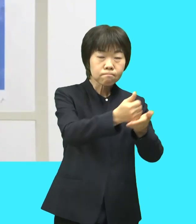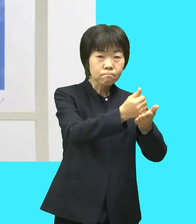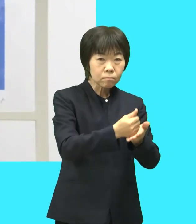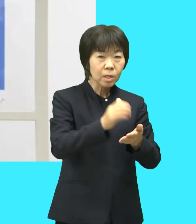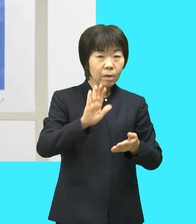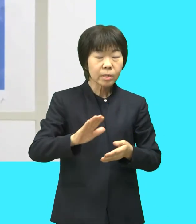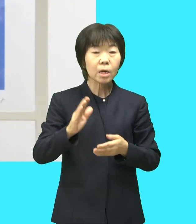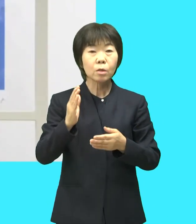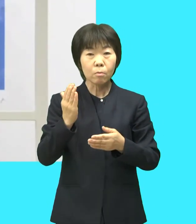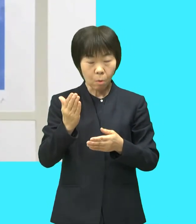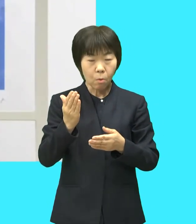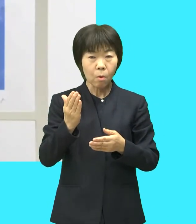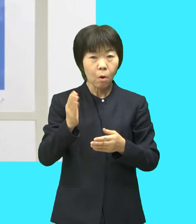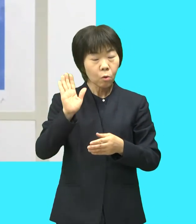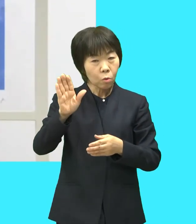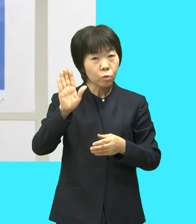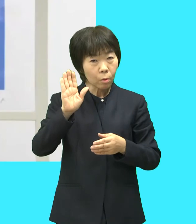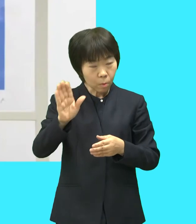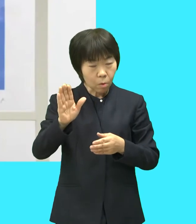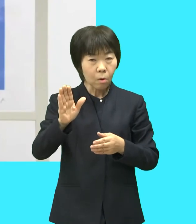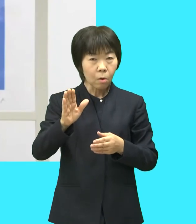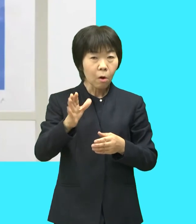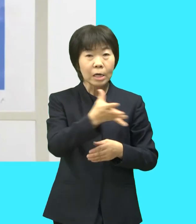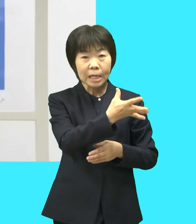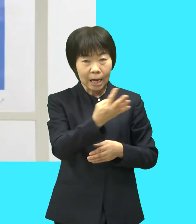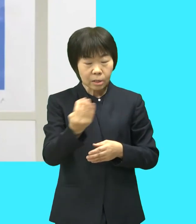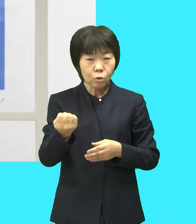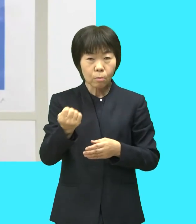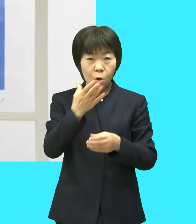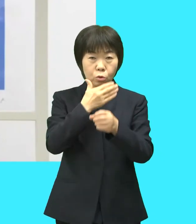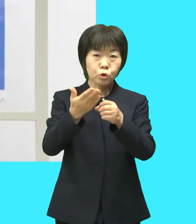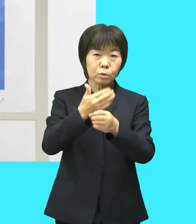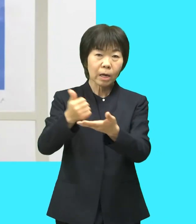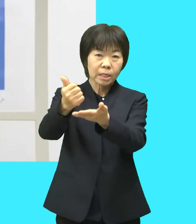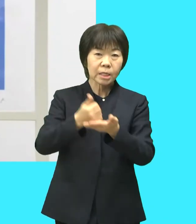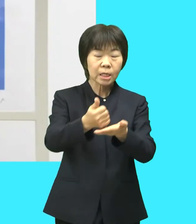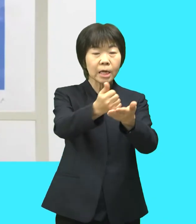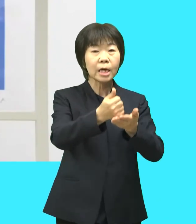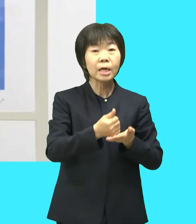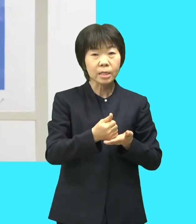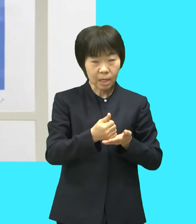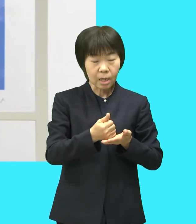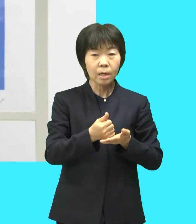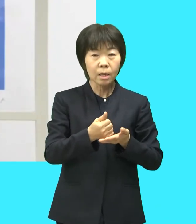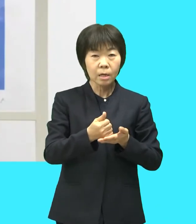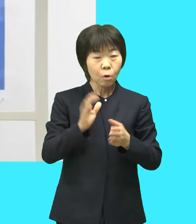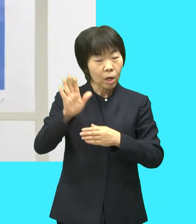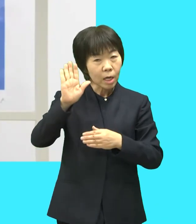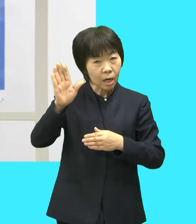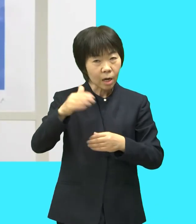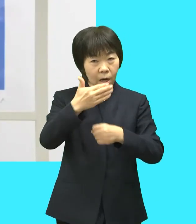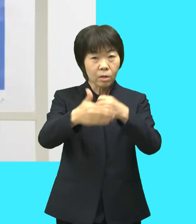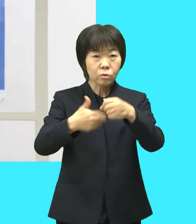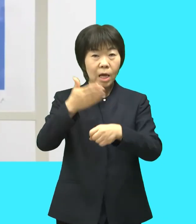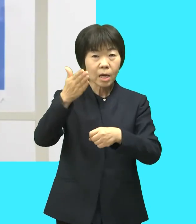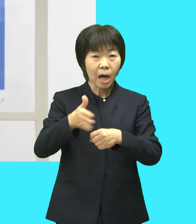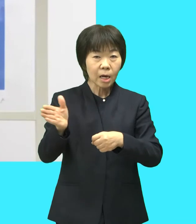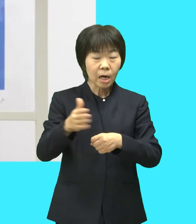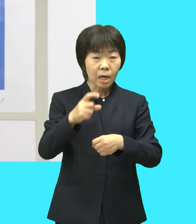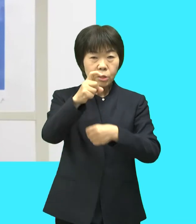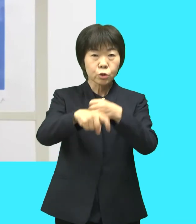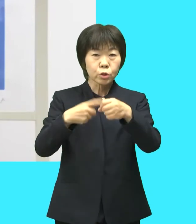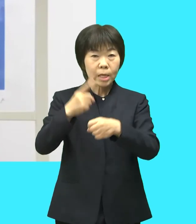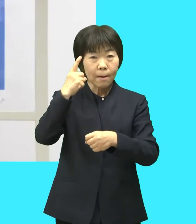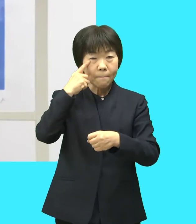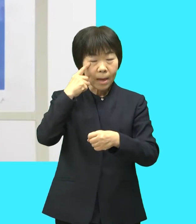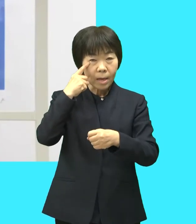大臣副大臣含めですね、幾度も福島に足を運んでいただいて、これから9年半から10年目に入